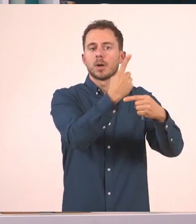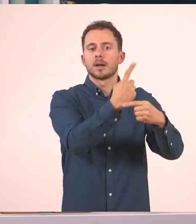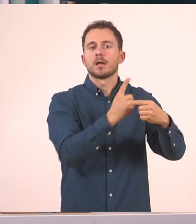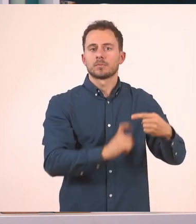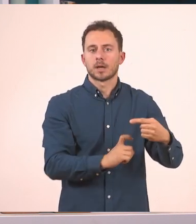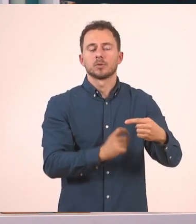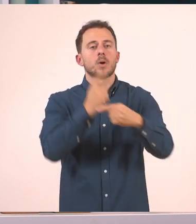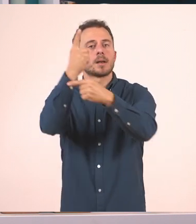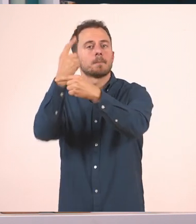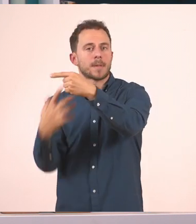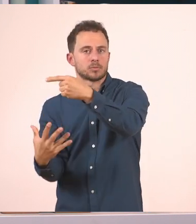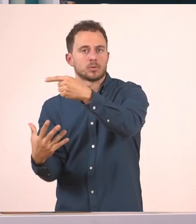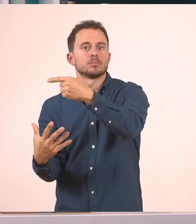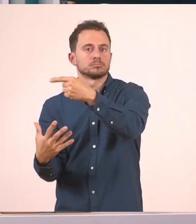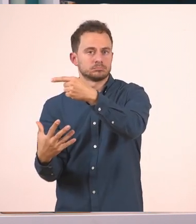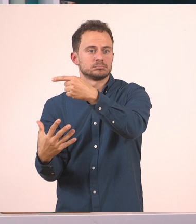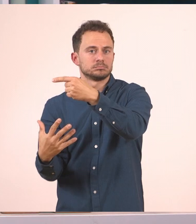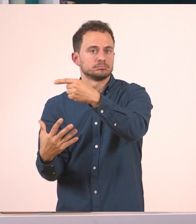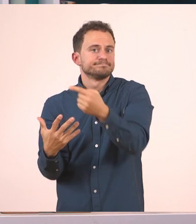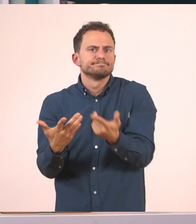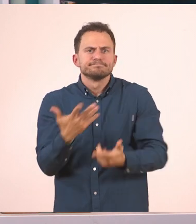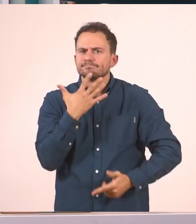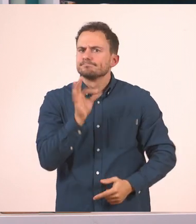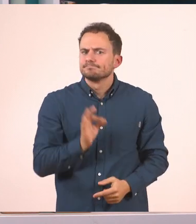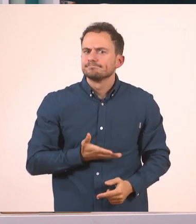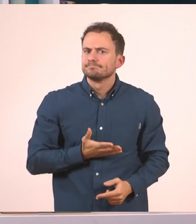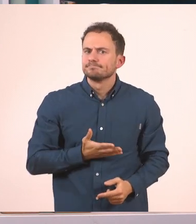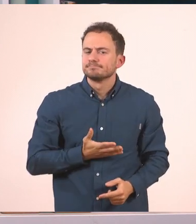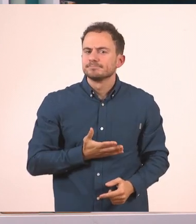1/5. Τι γίνεται εδώ? Έχουμε μοιράσει.